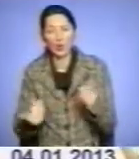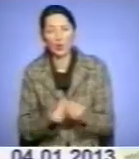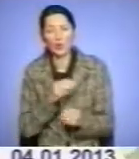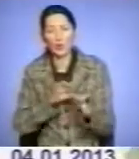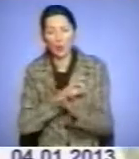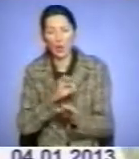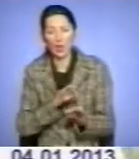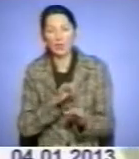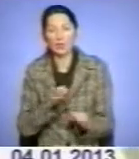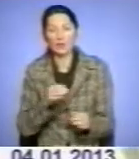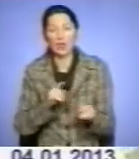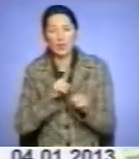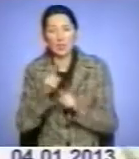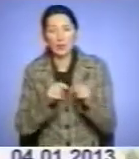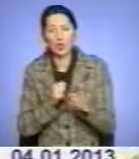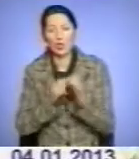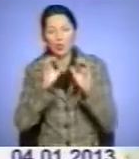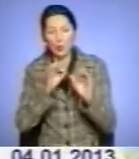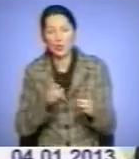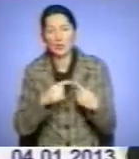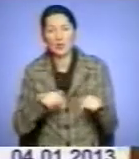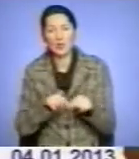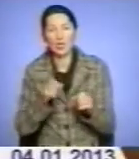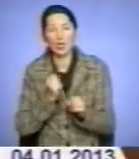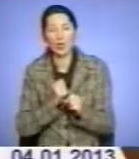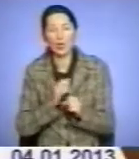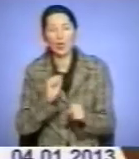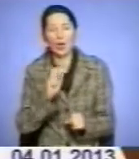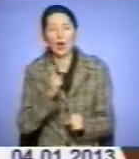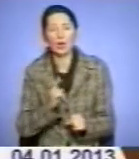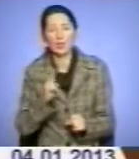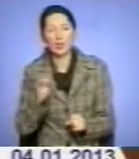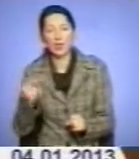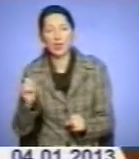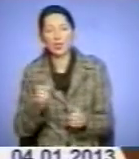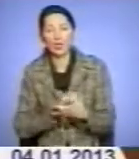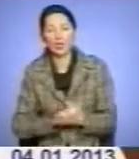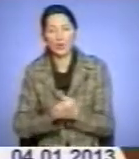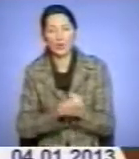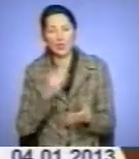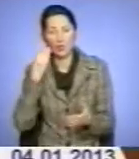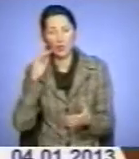зміни до законодавства в сфері роботи акціонерних товариств. Проектом, зокрема, передбачено удосконалити